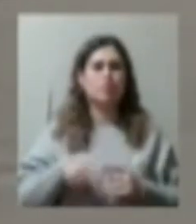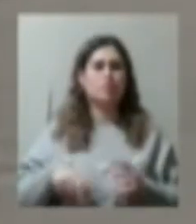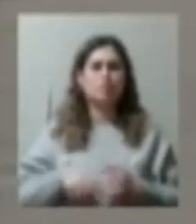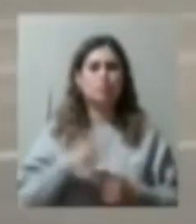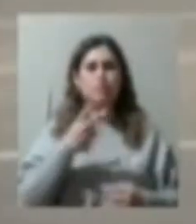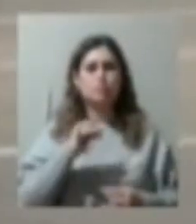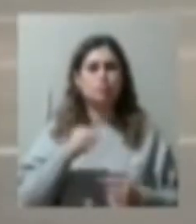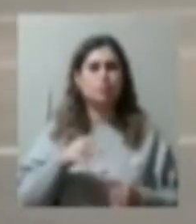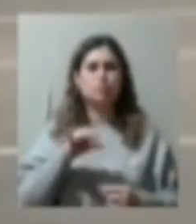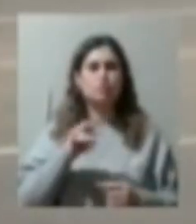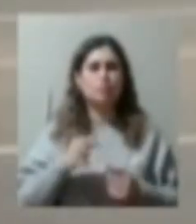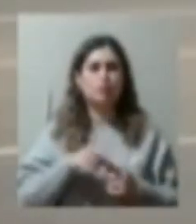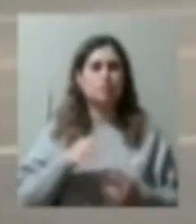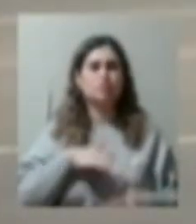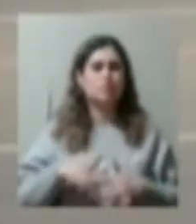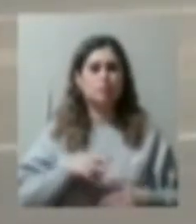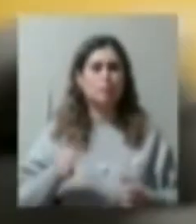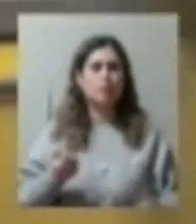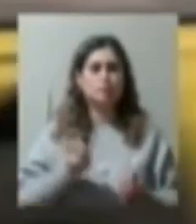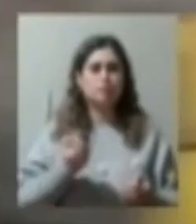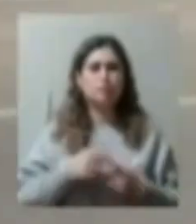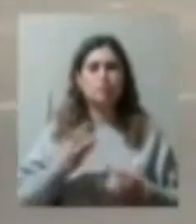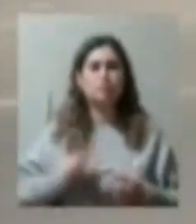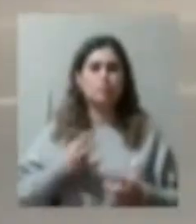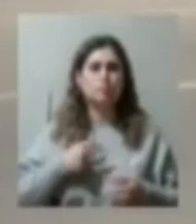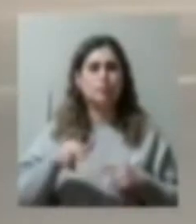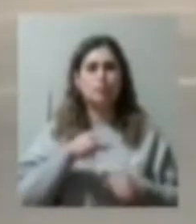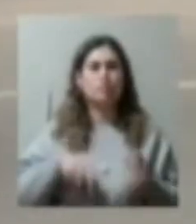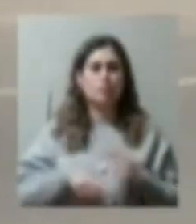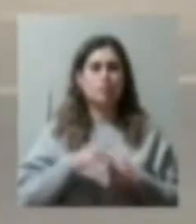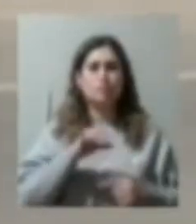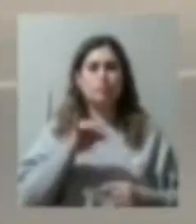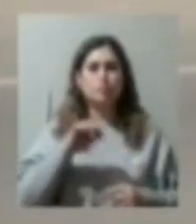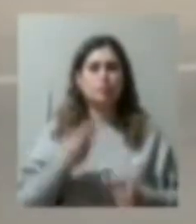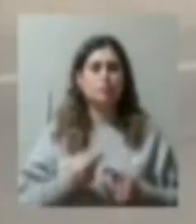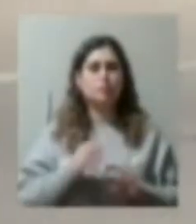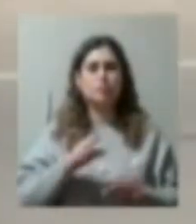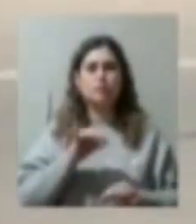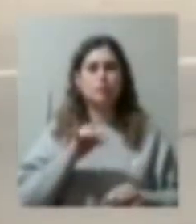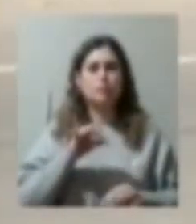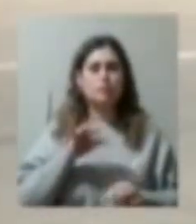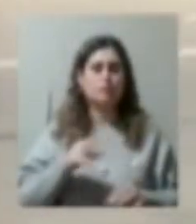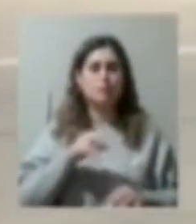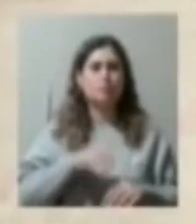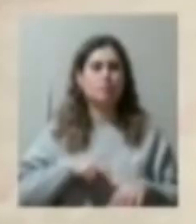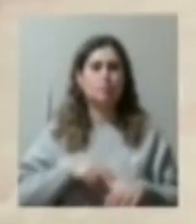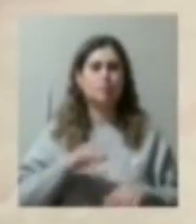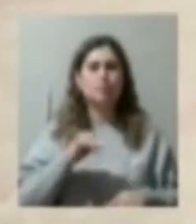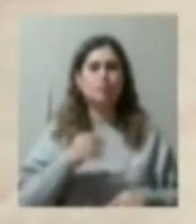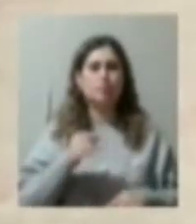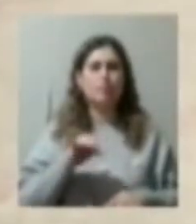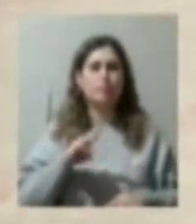суцільні смуги та жвавий рух машин. Охочих перебігти дорогу навпростець, розказує пресофіцер патрульної поліції області Андрій